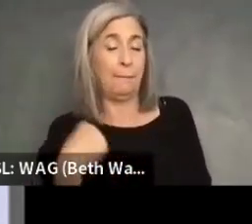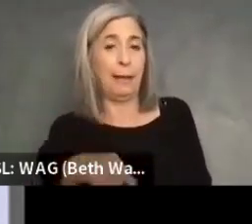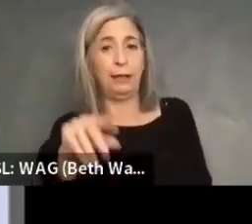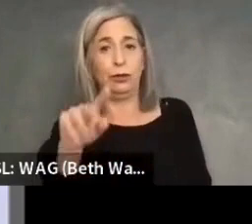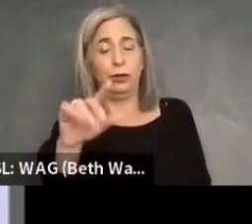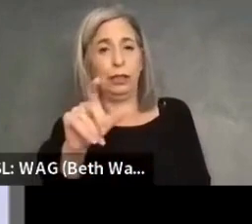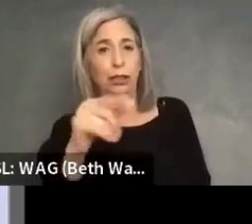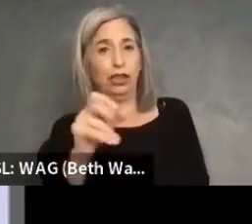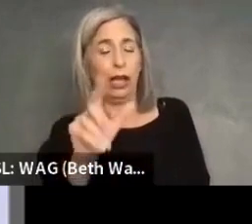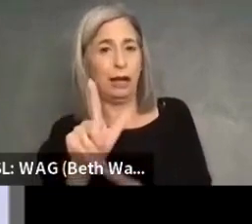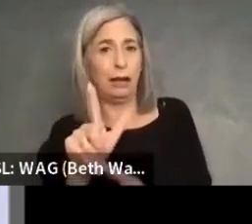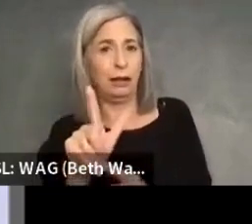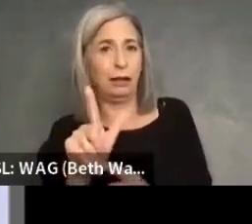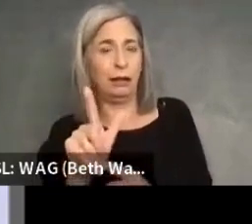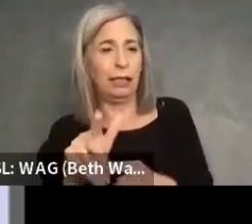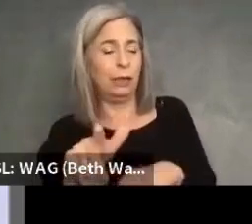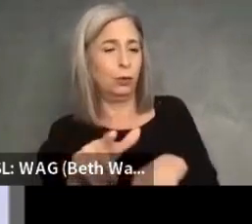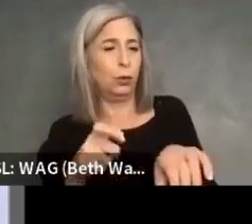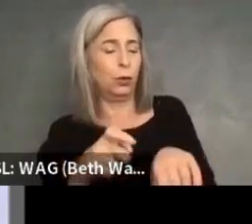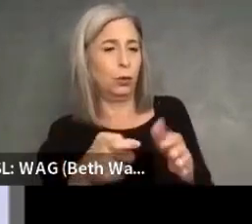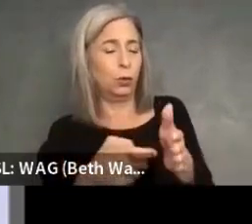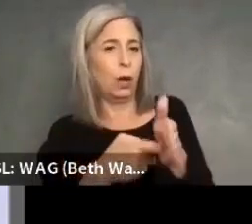校。